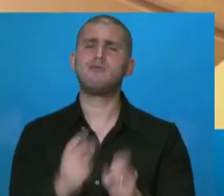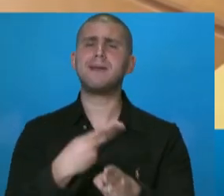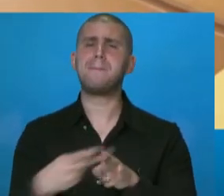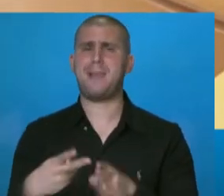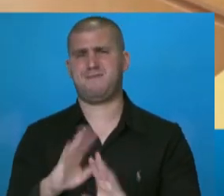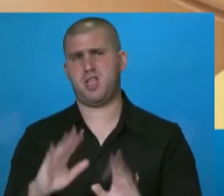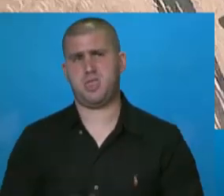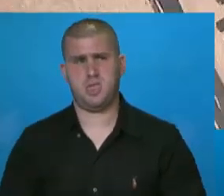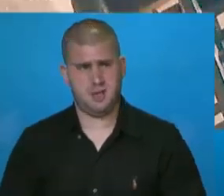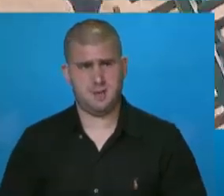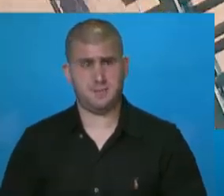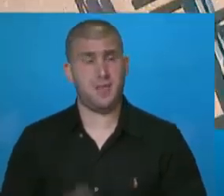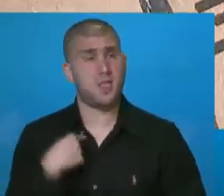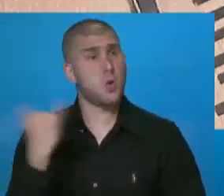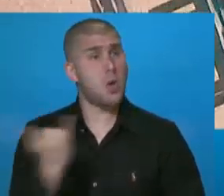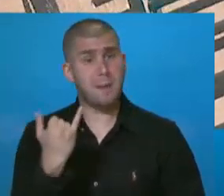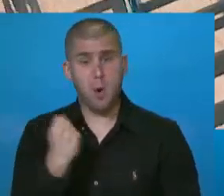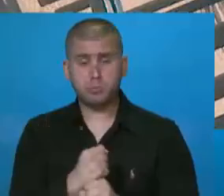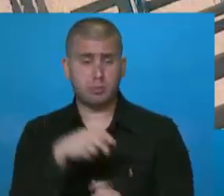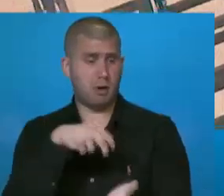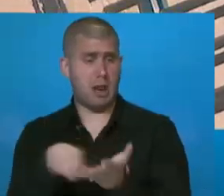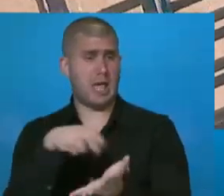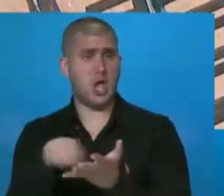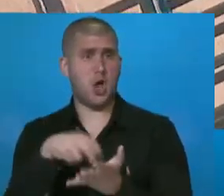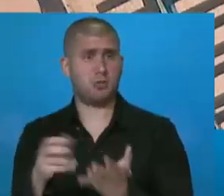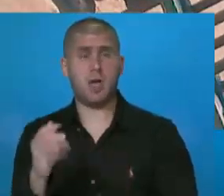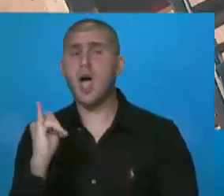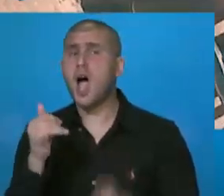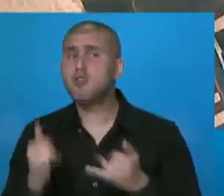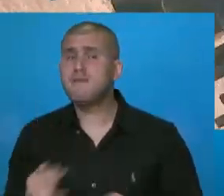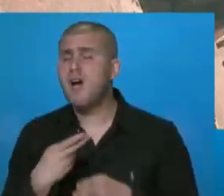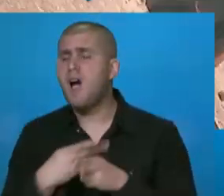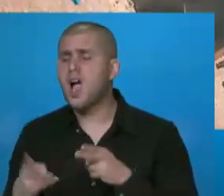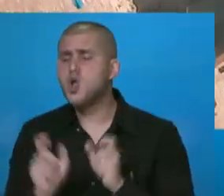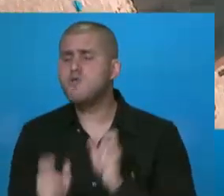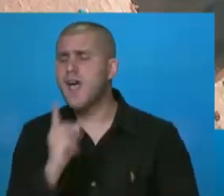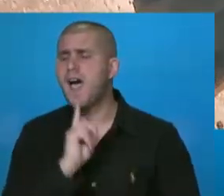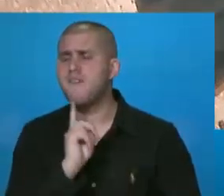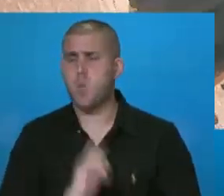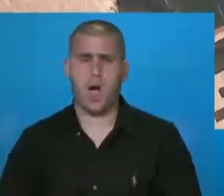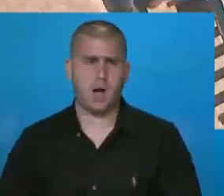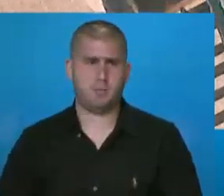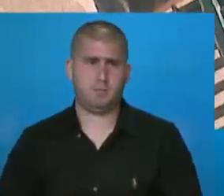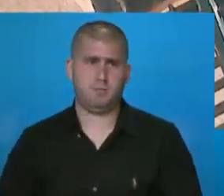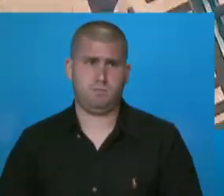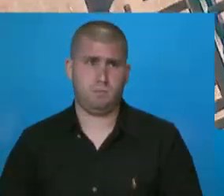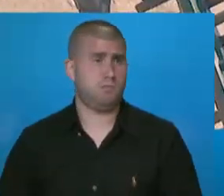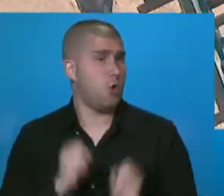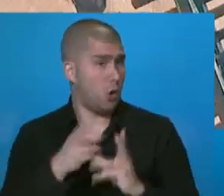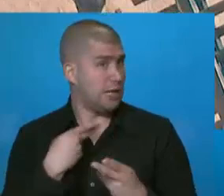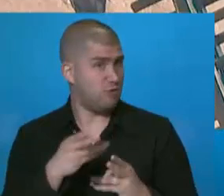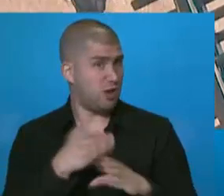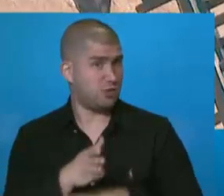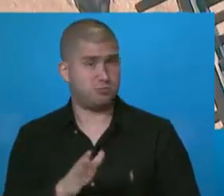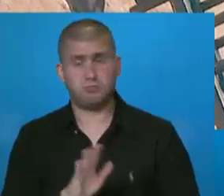בלבד. אני כל פעם עושה פה הליכות. כן, עכשיו רק תושבים מעפולה. אוקיי, אז אני לא יכולה